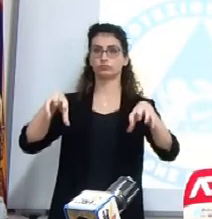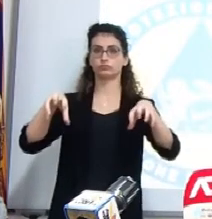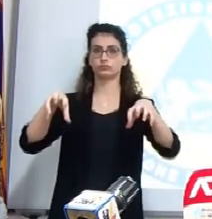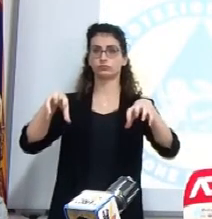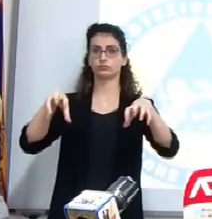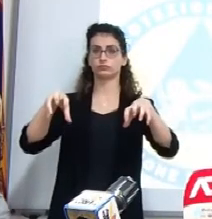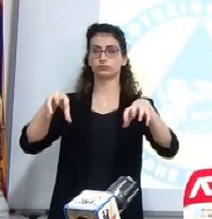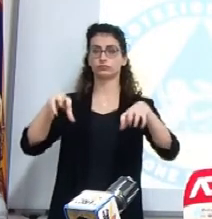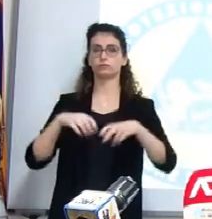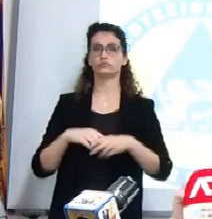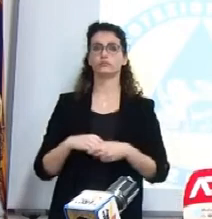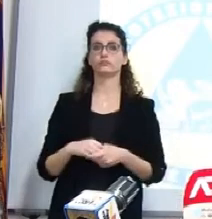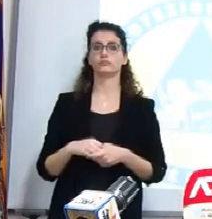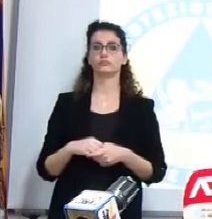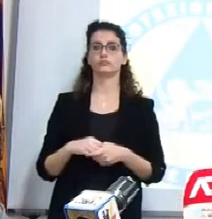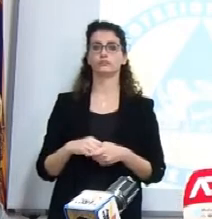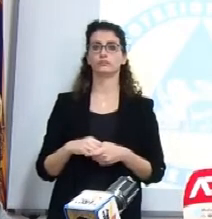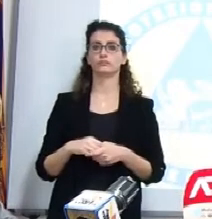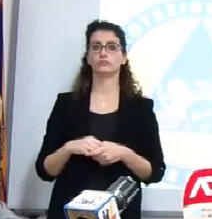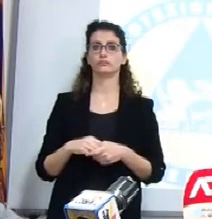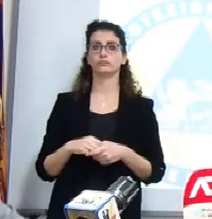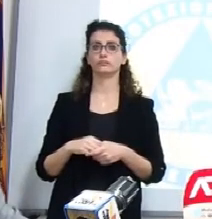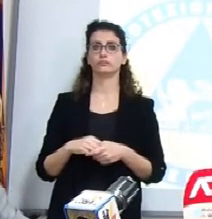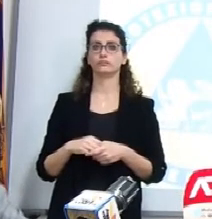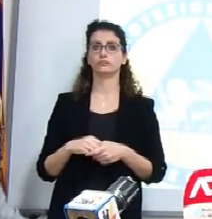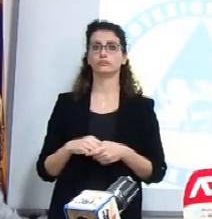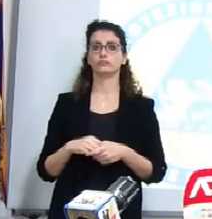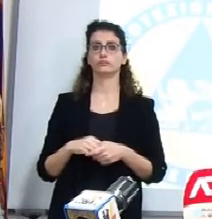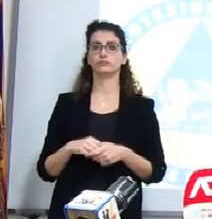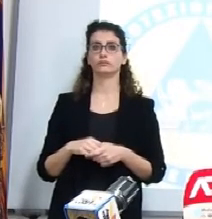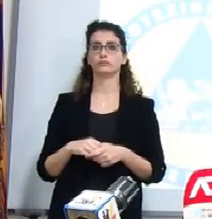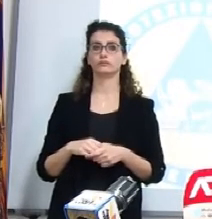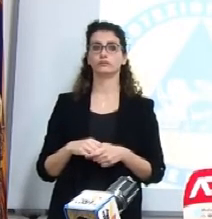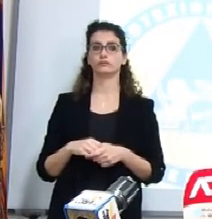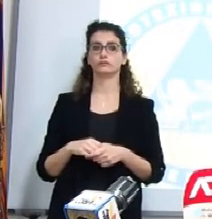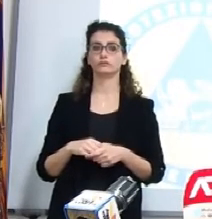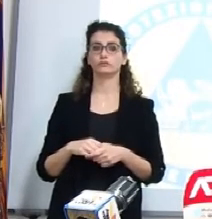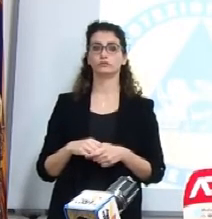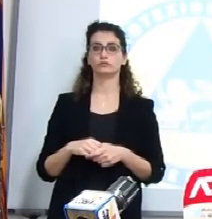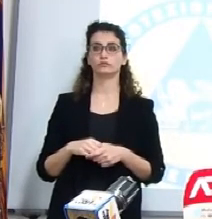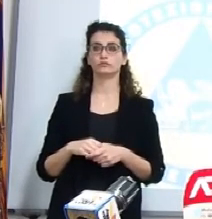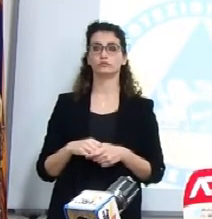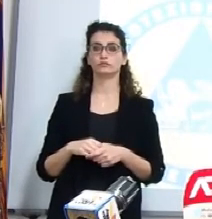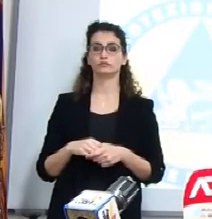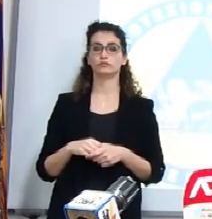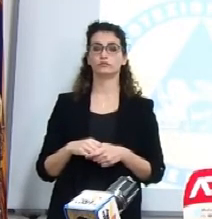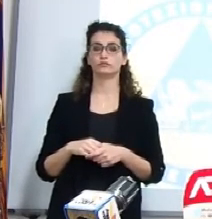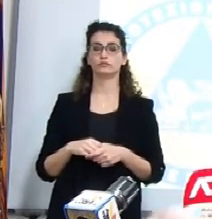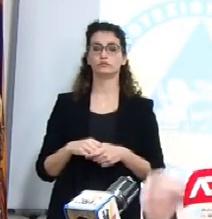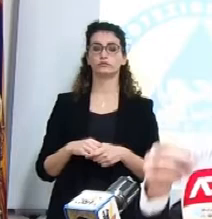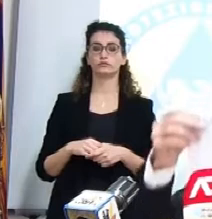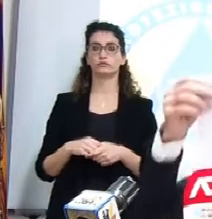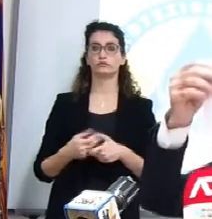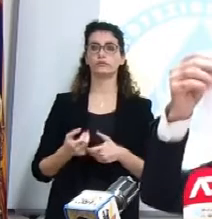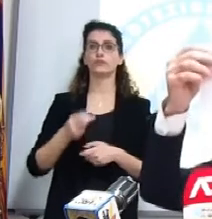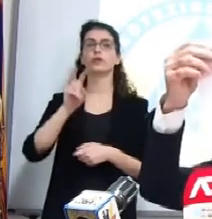pandemia lo ha riferito il bollettino regionale odierno le vittime salgono a 10.318 con i 23 decessi nelle ultime 24